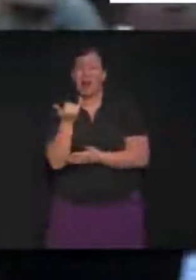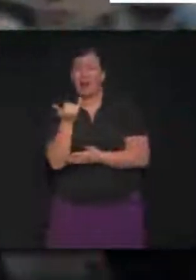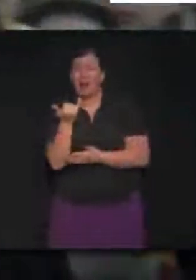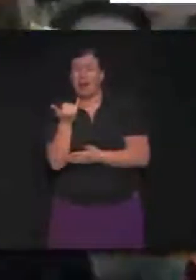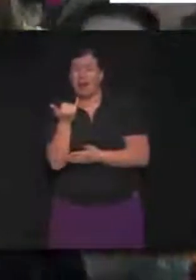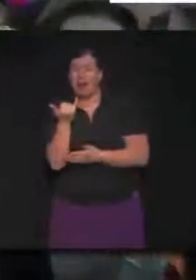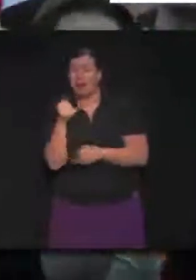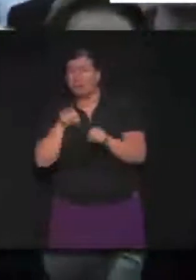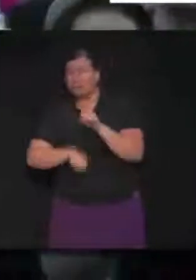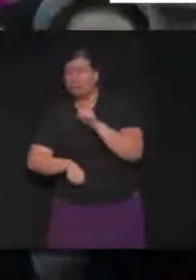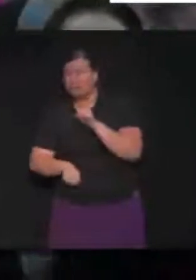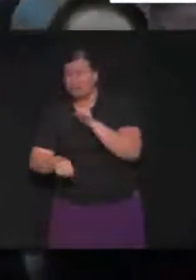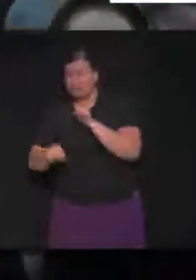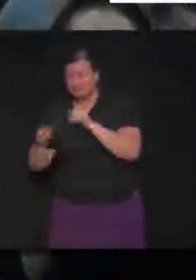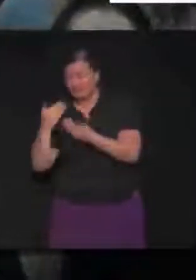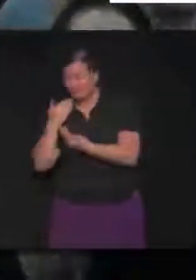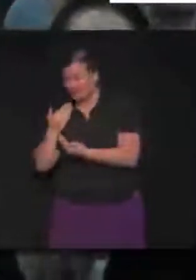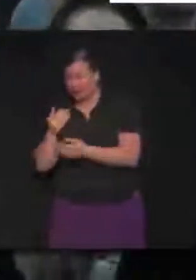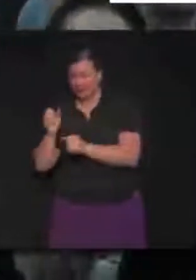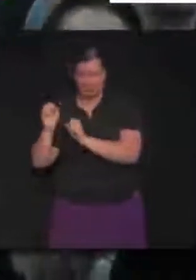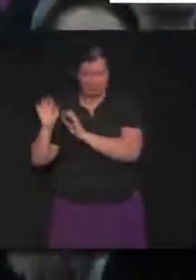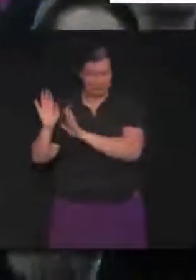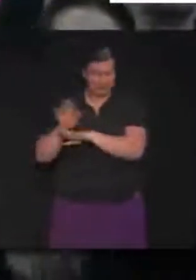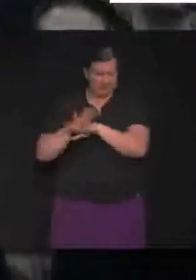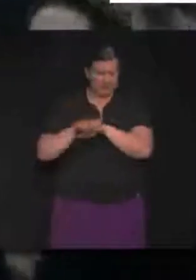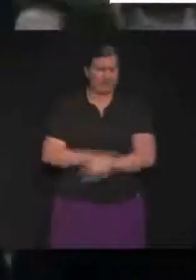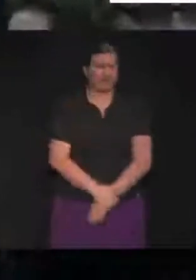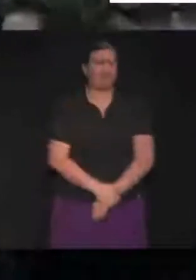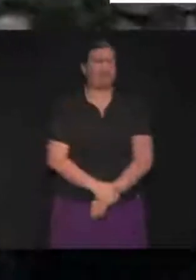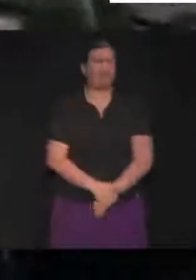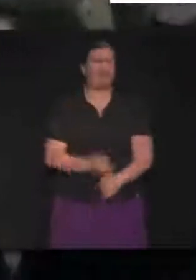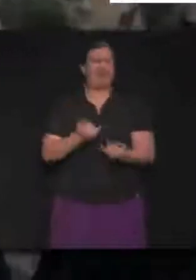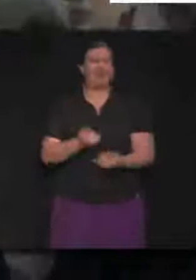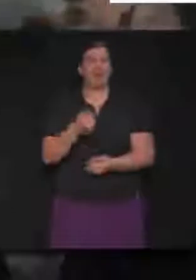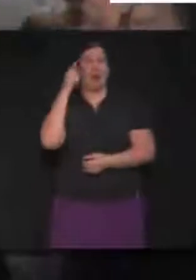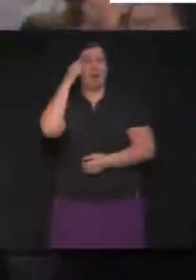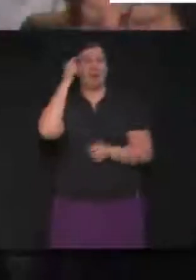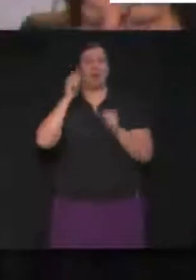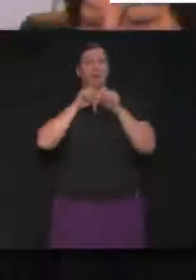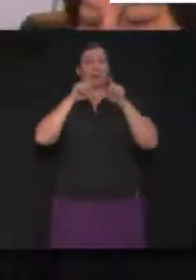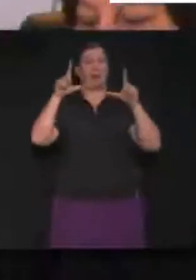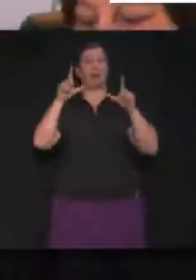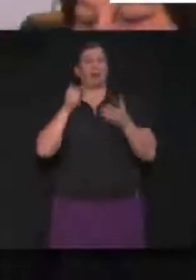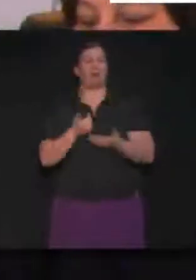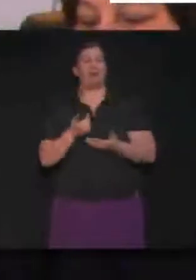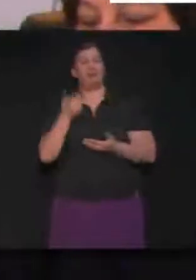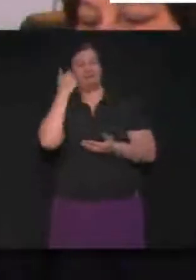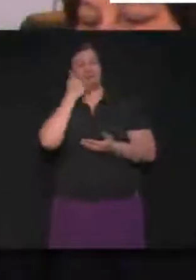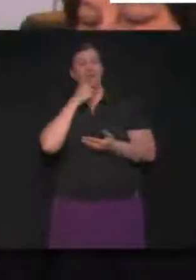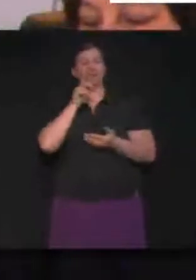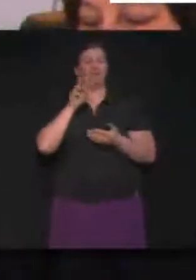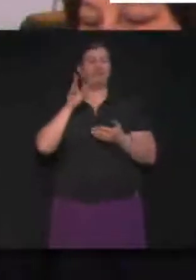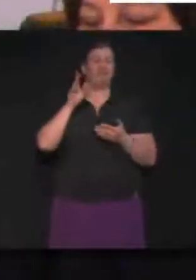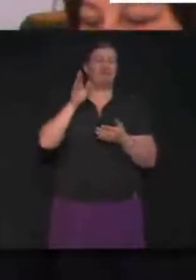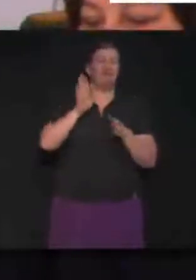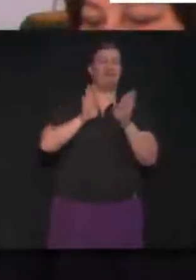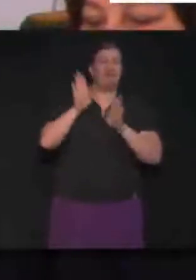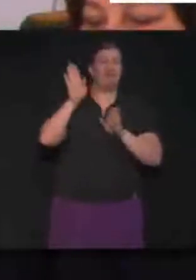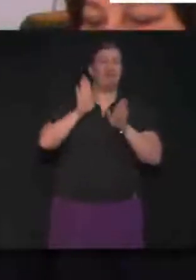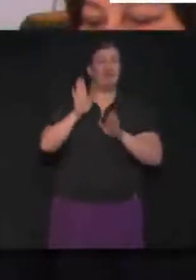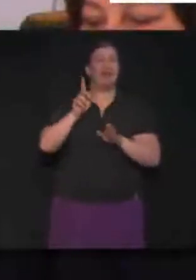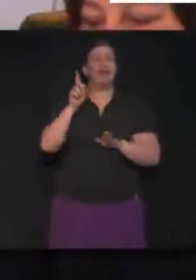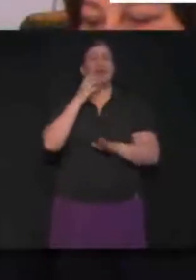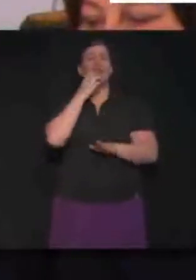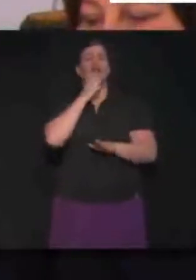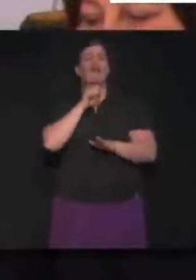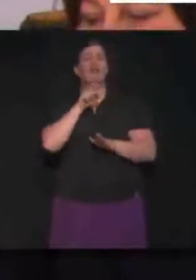danke ähm ich habe ein meinungsbuch also wieder Hand Richtung Karte welcher der Anwesen ist bereit vier